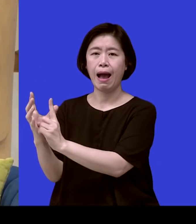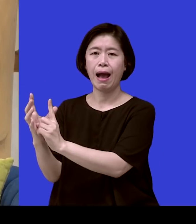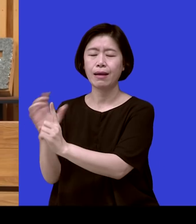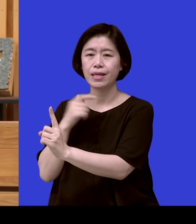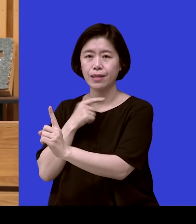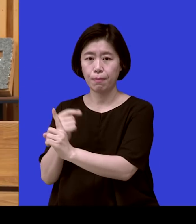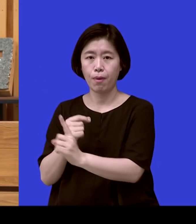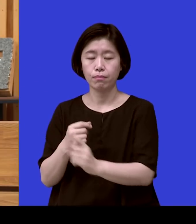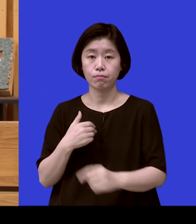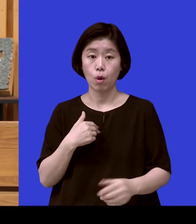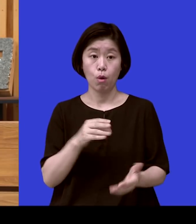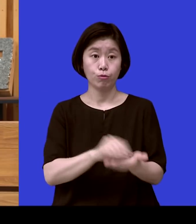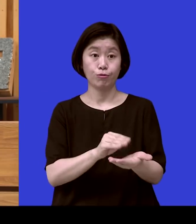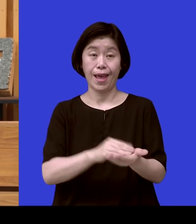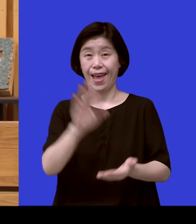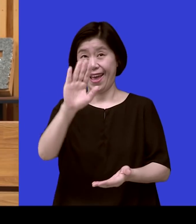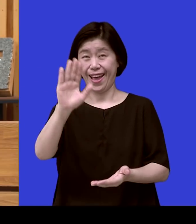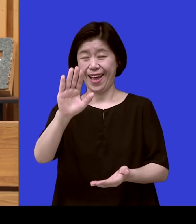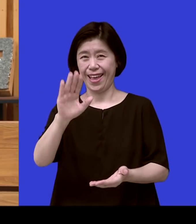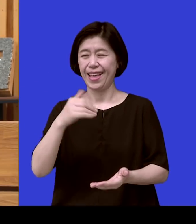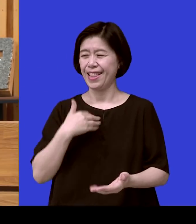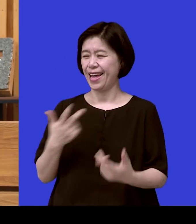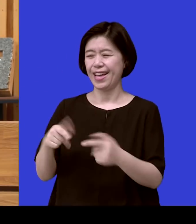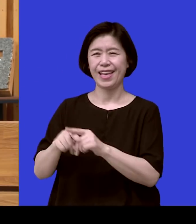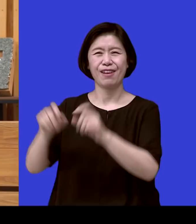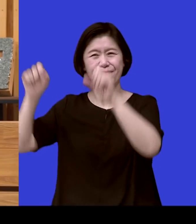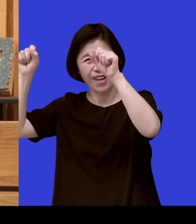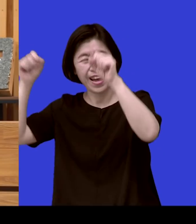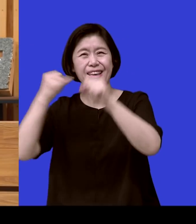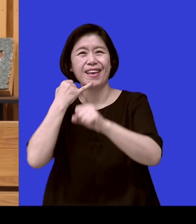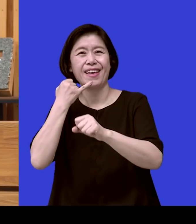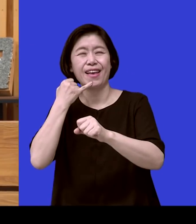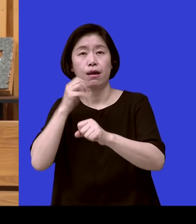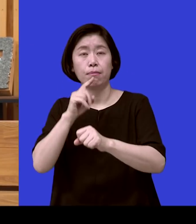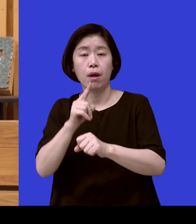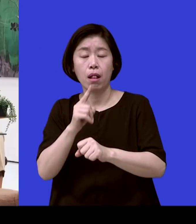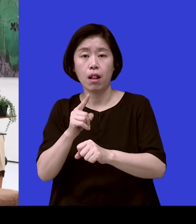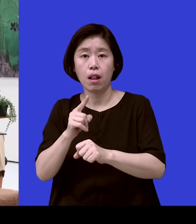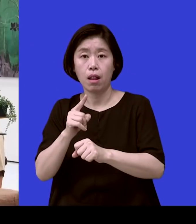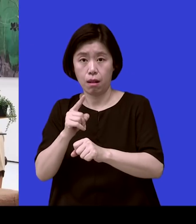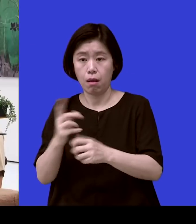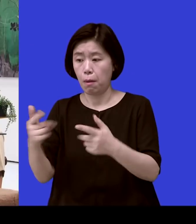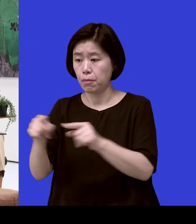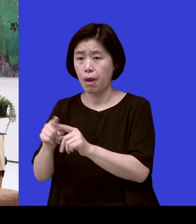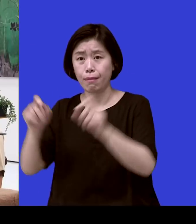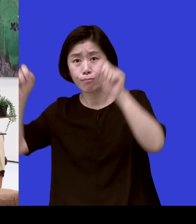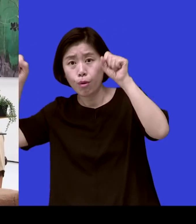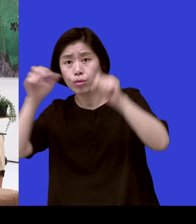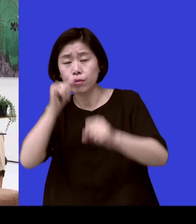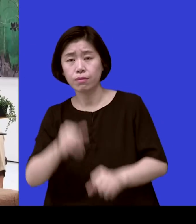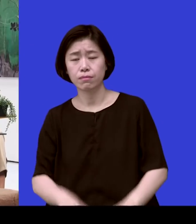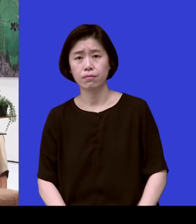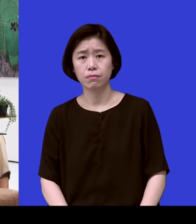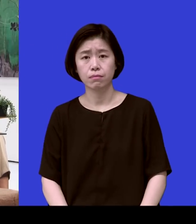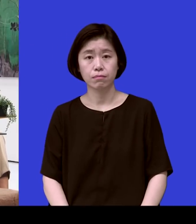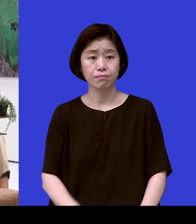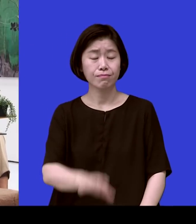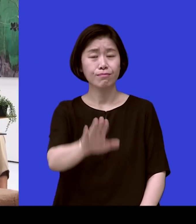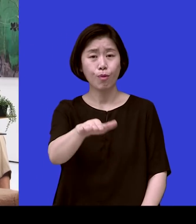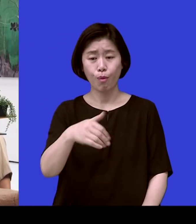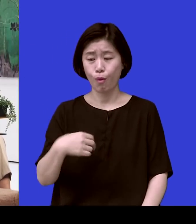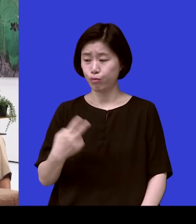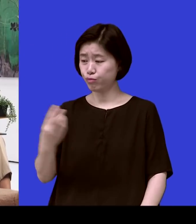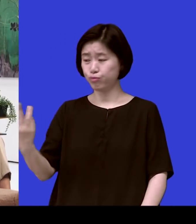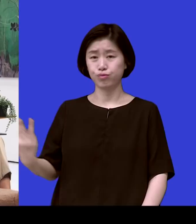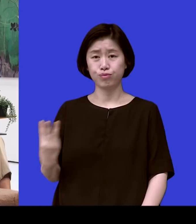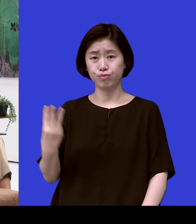상상할 수 없는 아, 저희 상상이 되는데요? 그렇게 살아야 아, 저희 어렵죠. 다 그렇게 원래 그렇게 하는 거 아니에요? 원래 숙제는 밤에 하는 건데. 예, 숙제는 원래 아침 밥 먹으면서